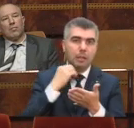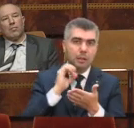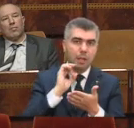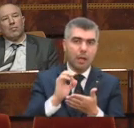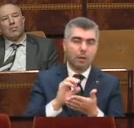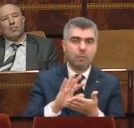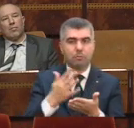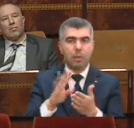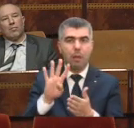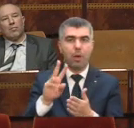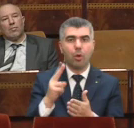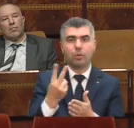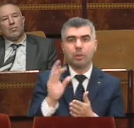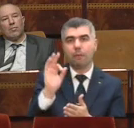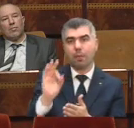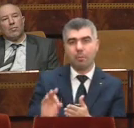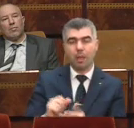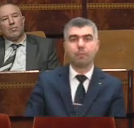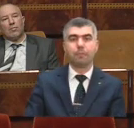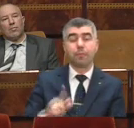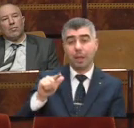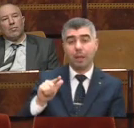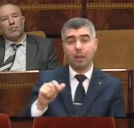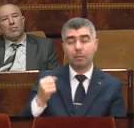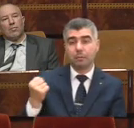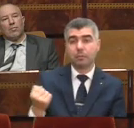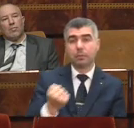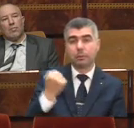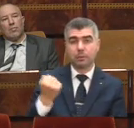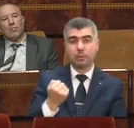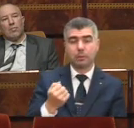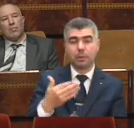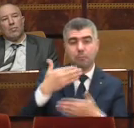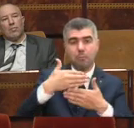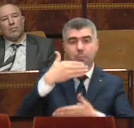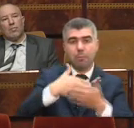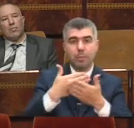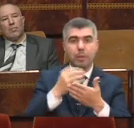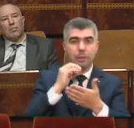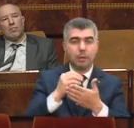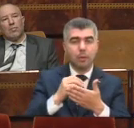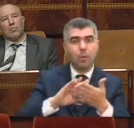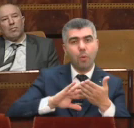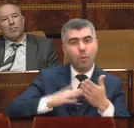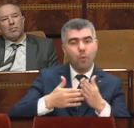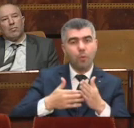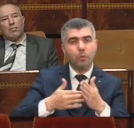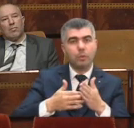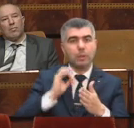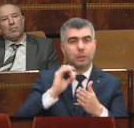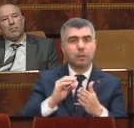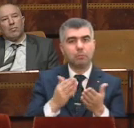لها 24%، وتم تسجيل تأخر ملحوظ في إنجاز المطارح المراقبة، إذ أن الكميات المودعة لم